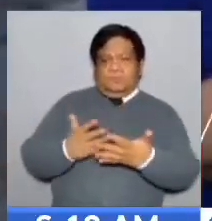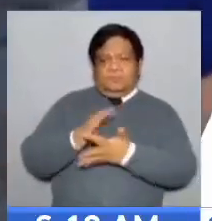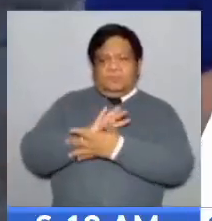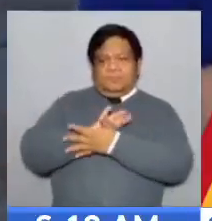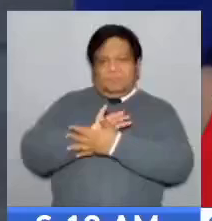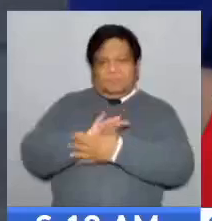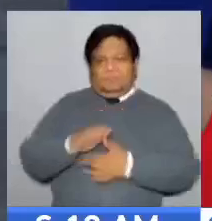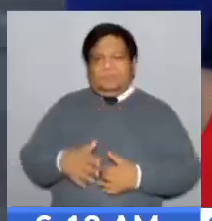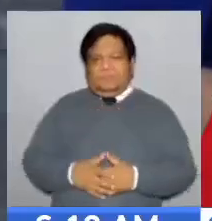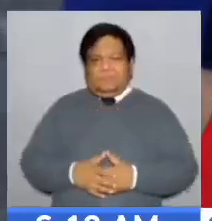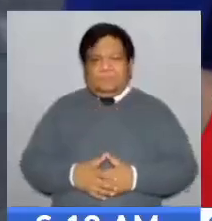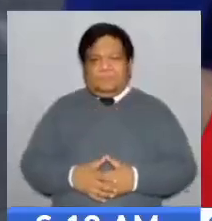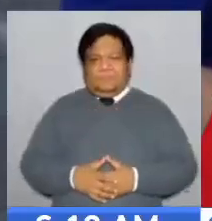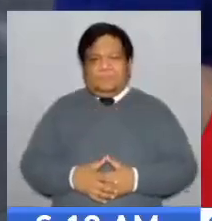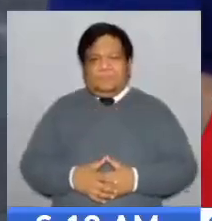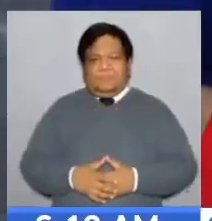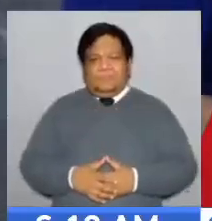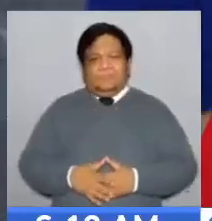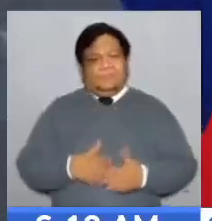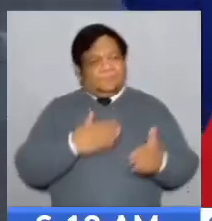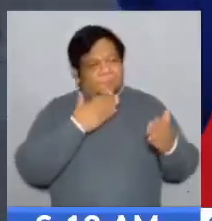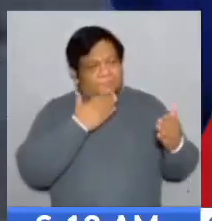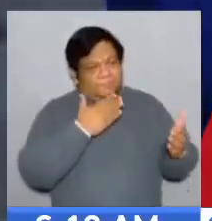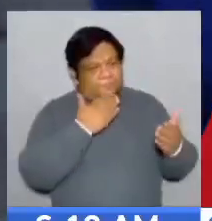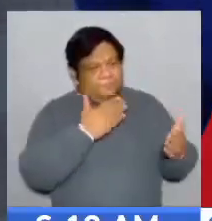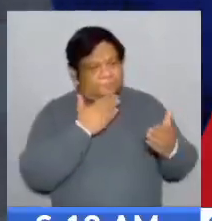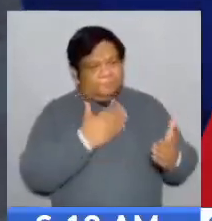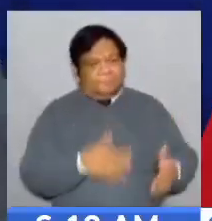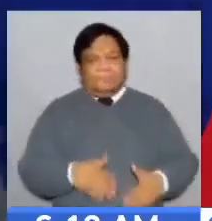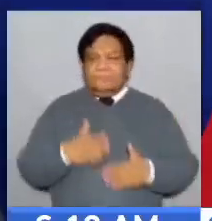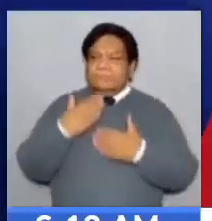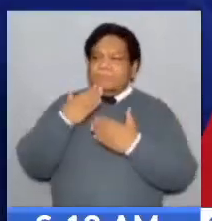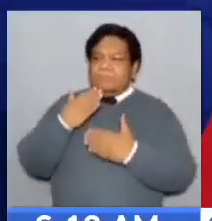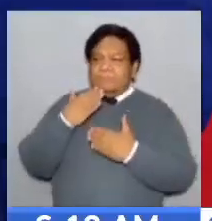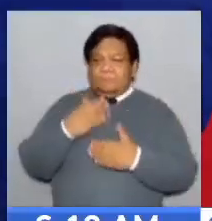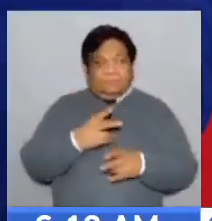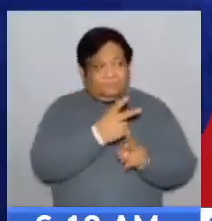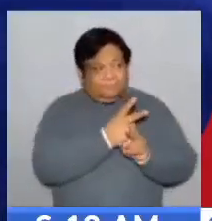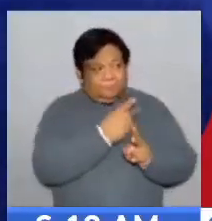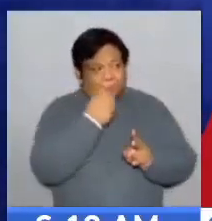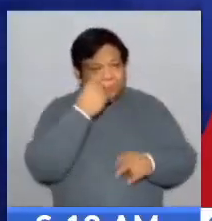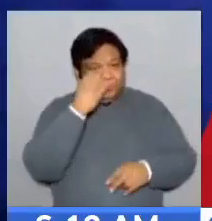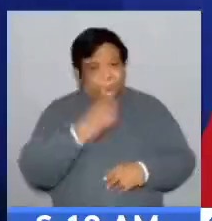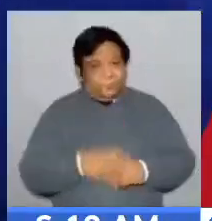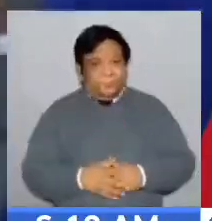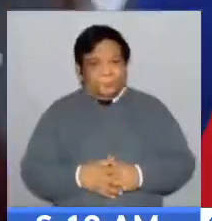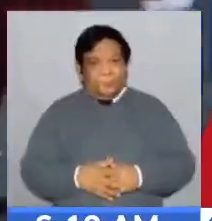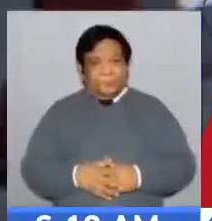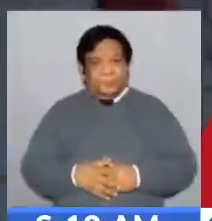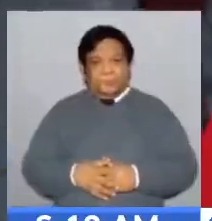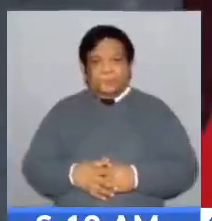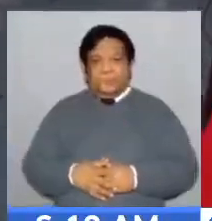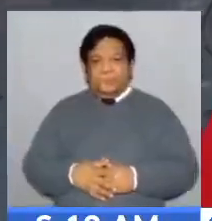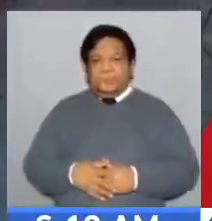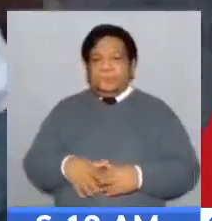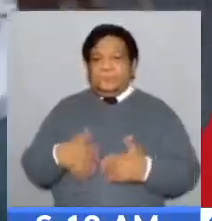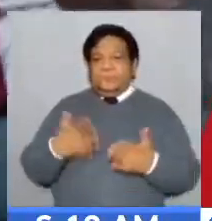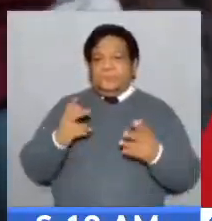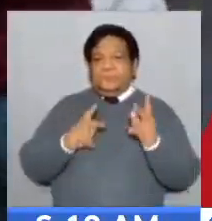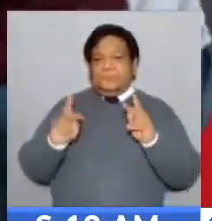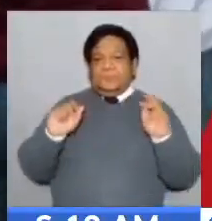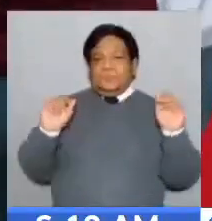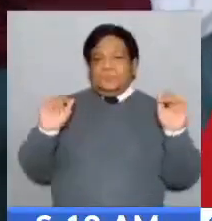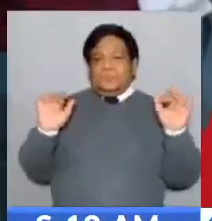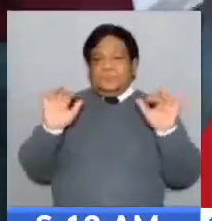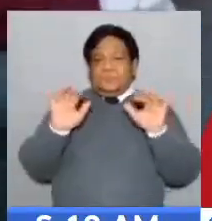ayan. Salamat po, ma'am. Ayan, salamat po. At ingat po kayo pa uwi. Okay. Ayan na po. Malapit na po yung mga tao doon. Salamat po.